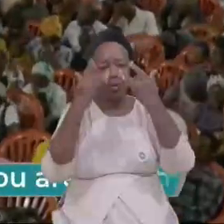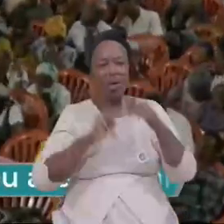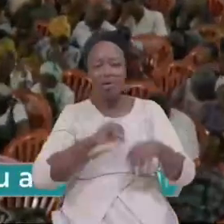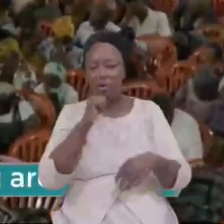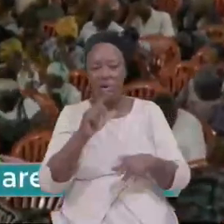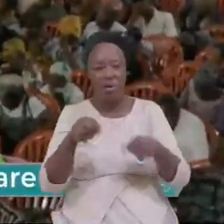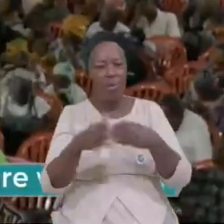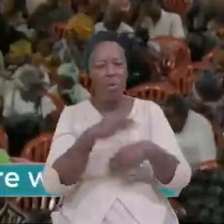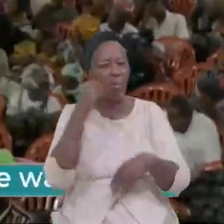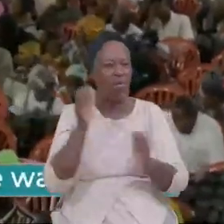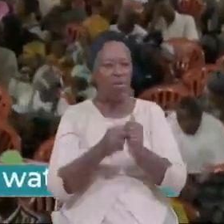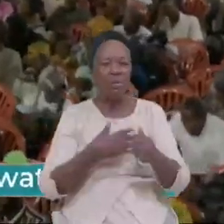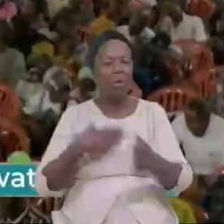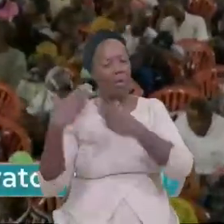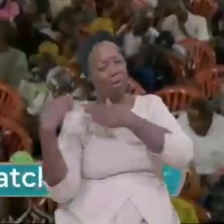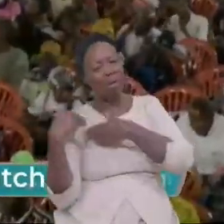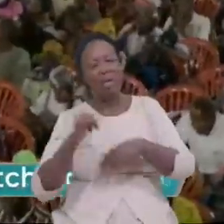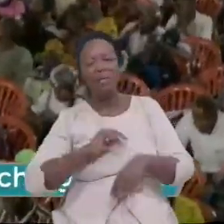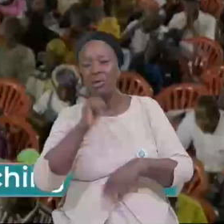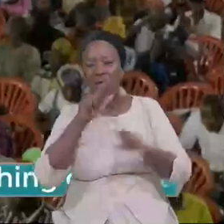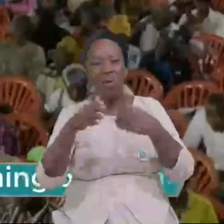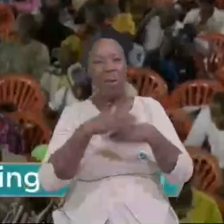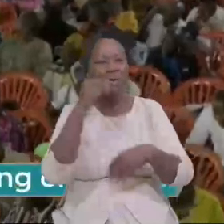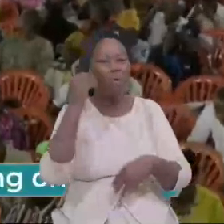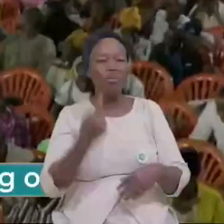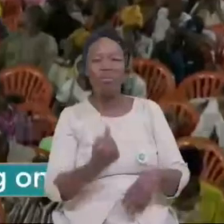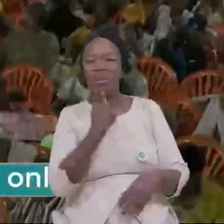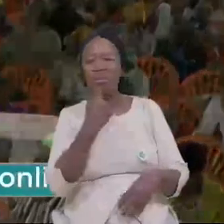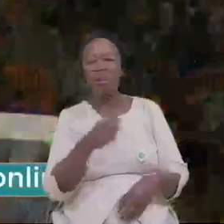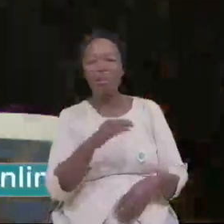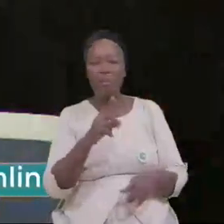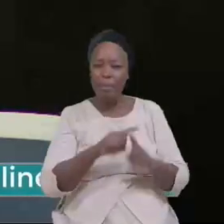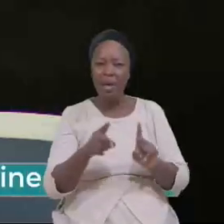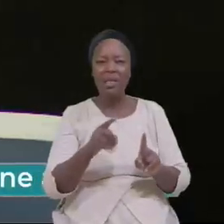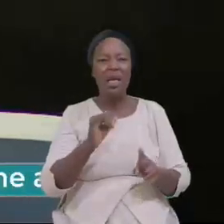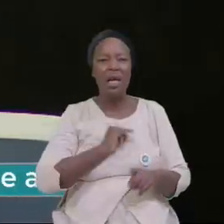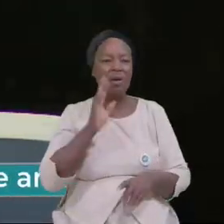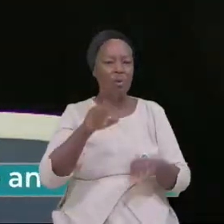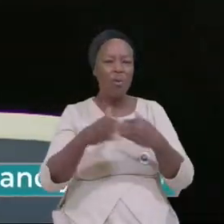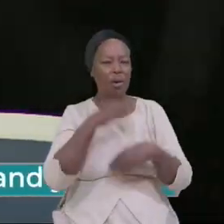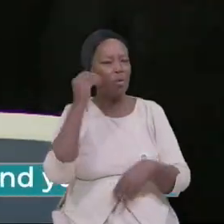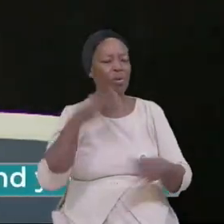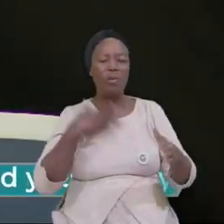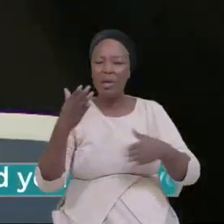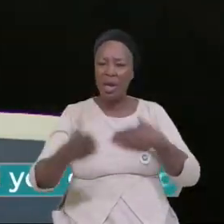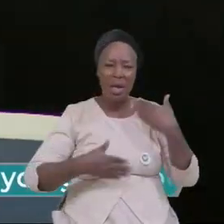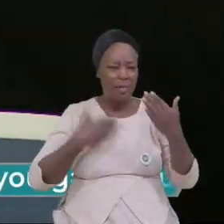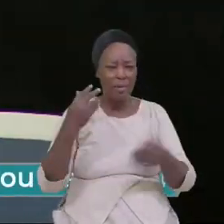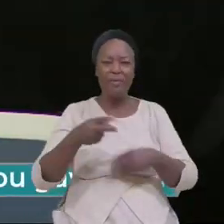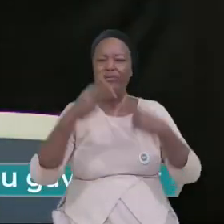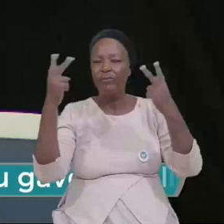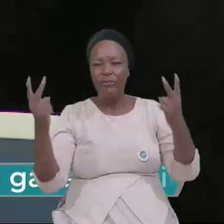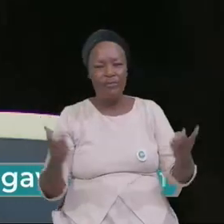les informations demandées. Seigneur, je ne repartirai pas tel que je suis venu.